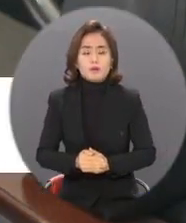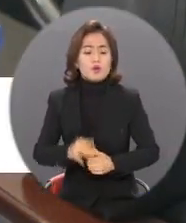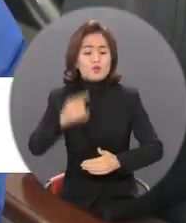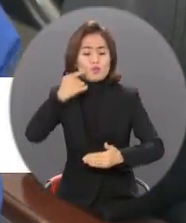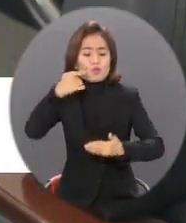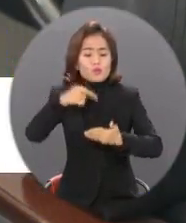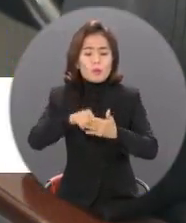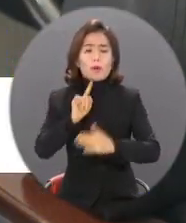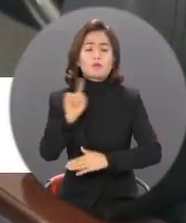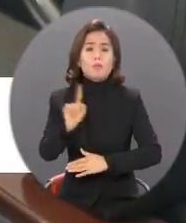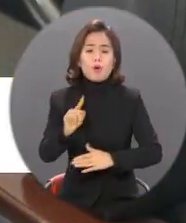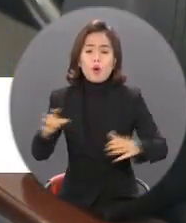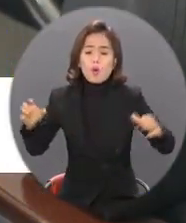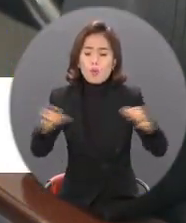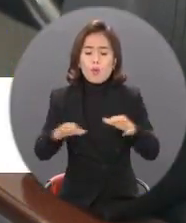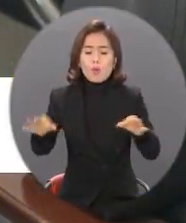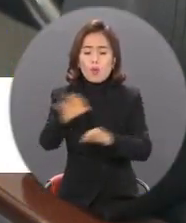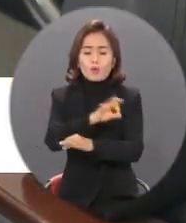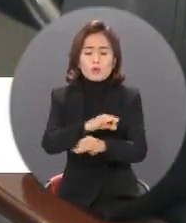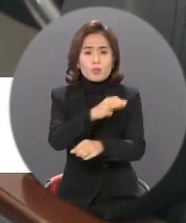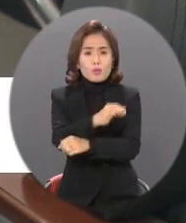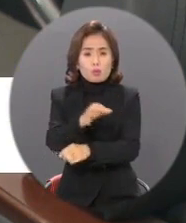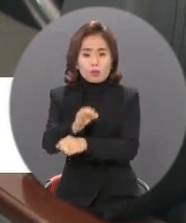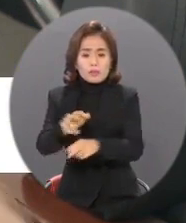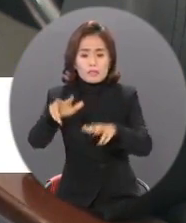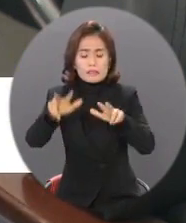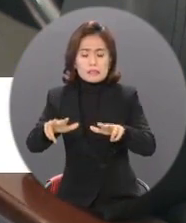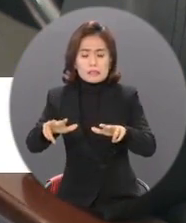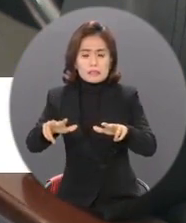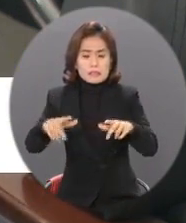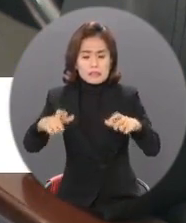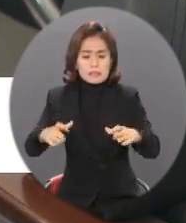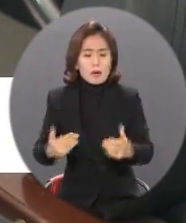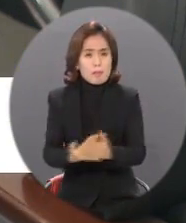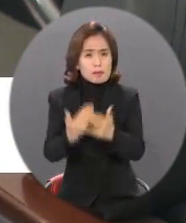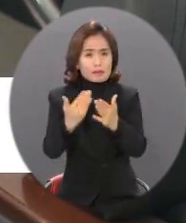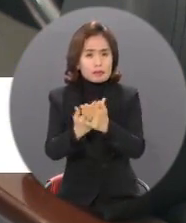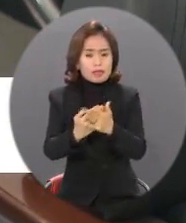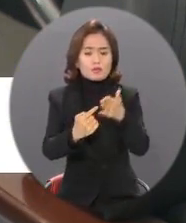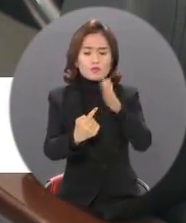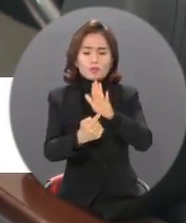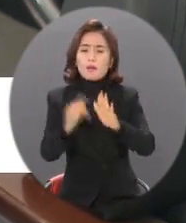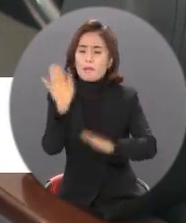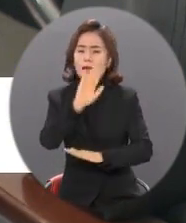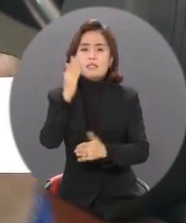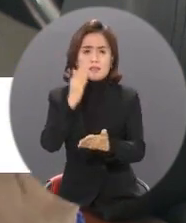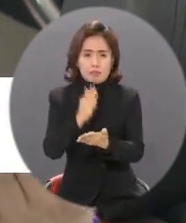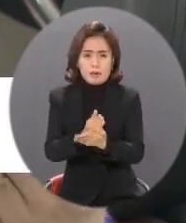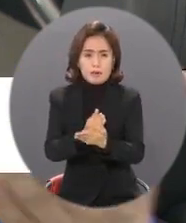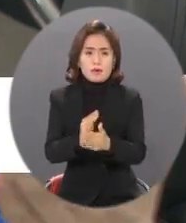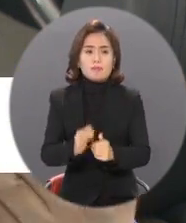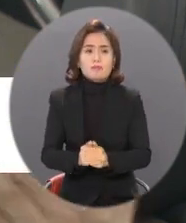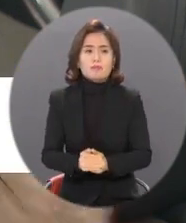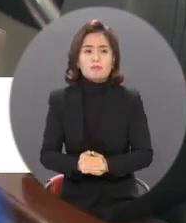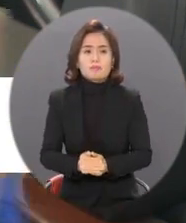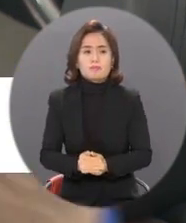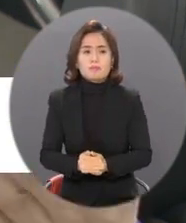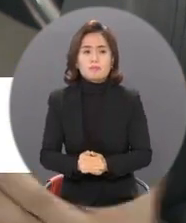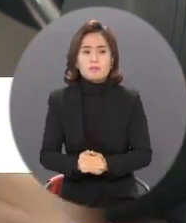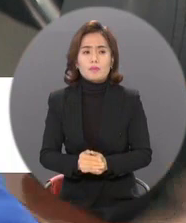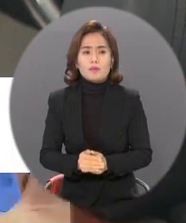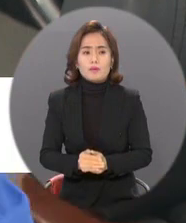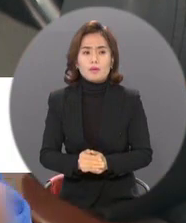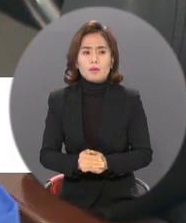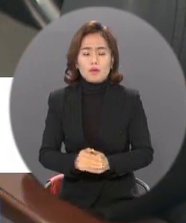그럼 복합 쇼핑몰이 지역 발전의 상징이냐? 이런 식으로 하지 말라는 이야기잖아요, 지금. 그런 식으로 싸움이